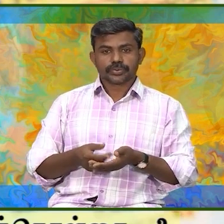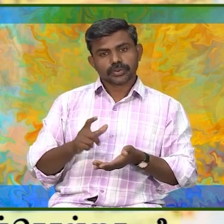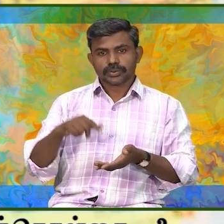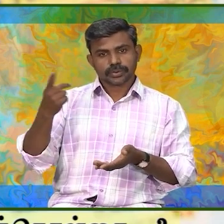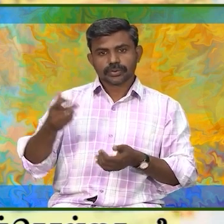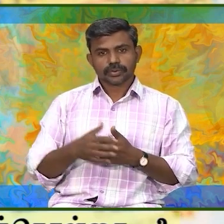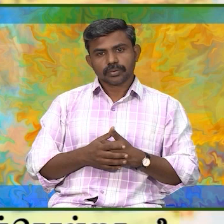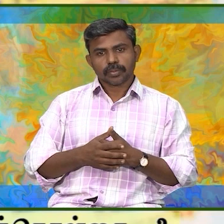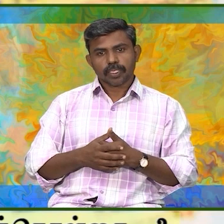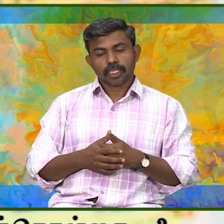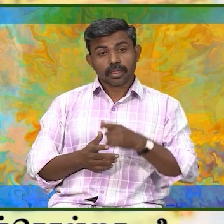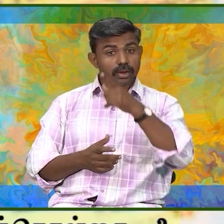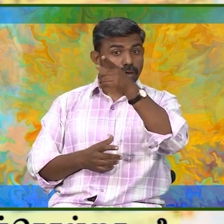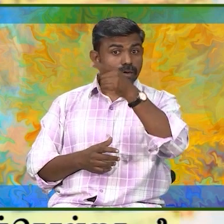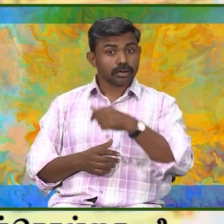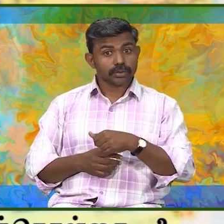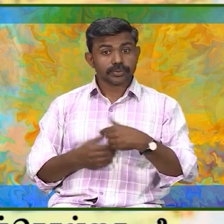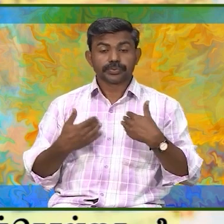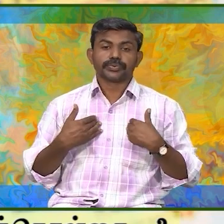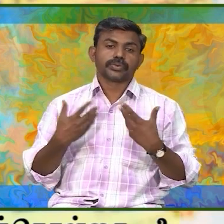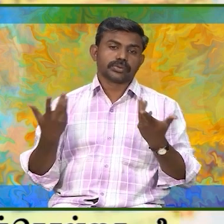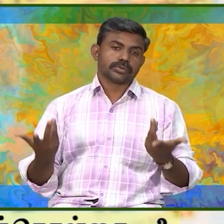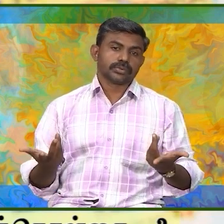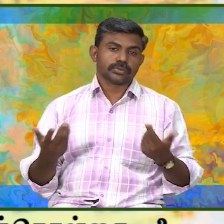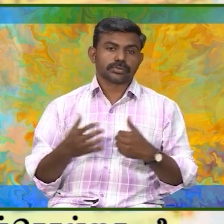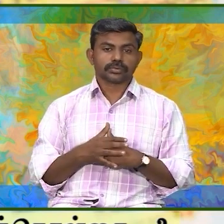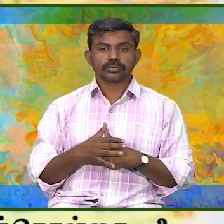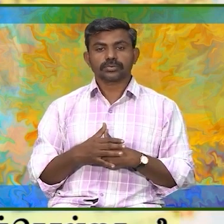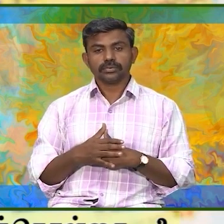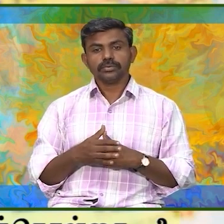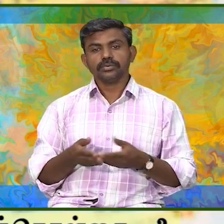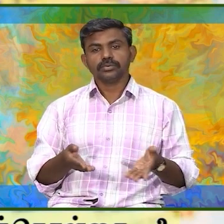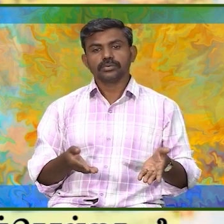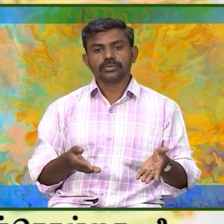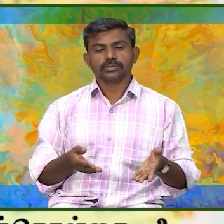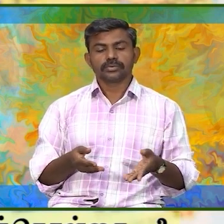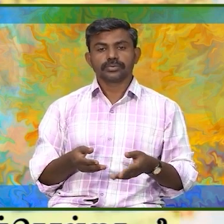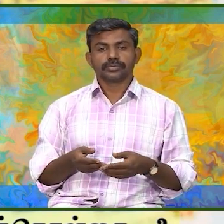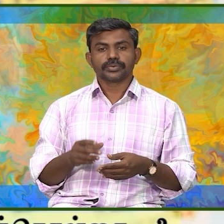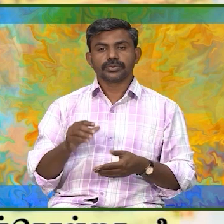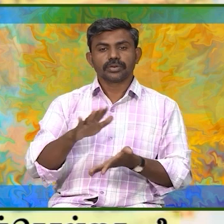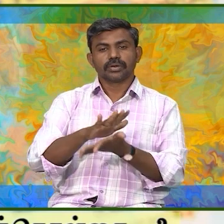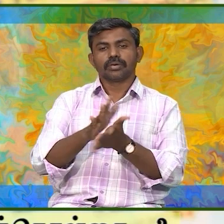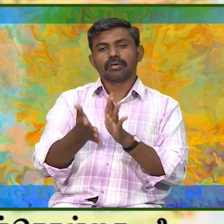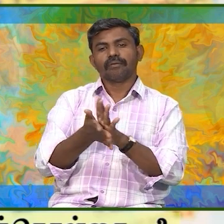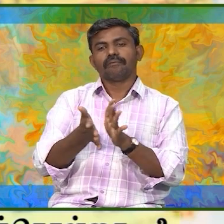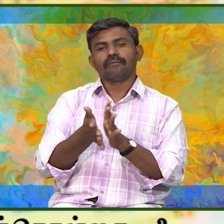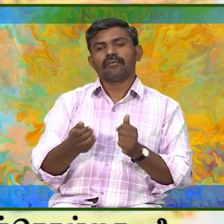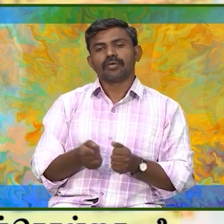நாடு தானே. அப்போது அந்த மூலப்பொருள் இல்லாமல் நாம் எதுவும் செய்ய முடியாது. சாதாரண ஒரு டீ கடையில் வடை போடணுன்னா